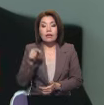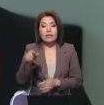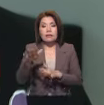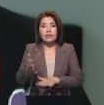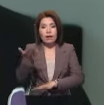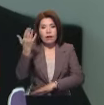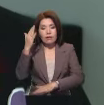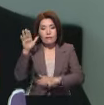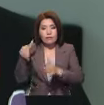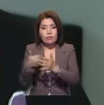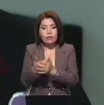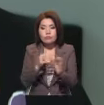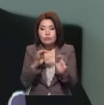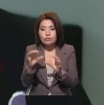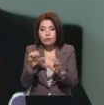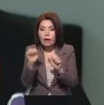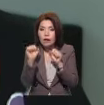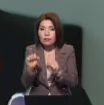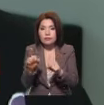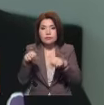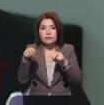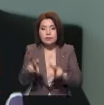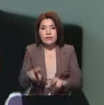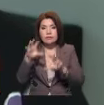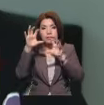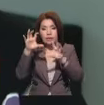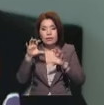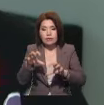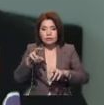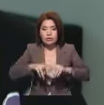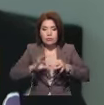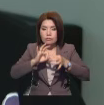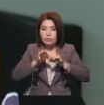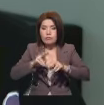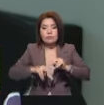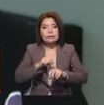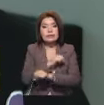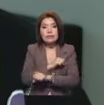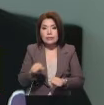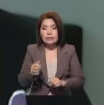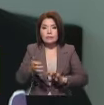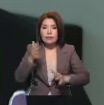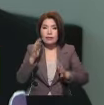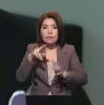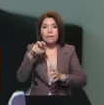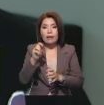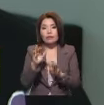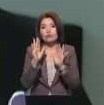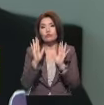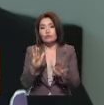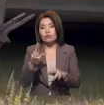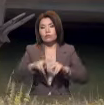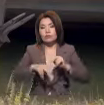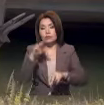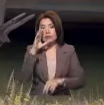бұрыннан аса қорғауды қажет ететін аймаққа жатады. Заңнамада ол жерге күрделі құрылыс жүргізуге болмайды. Саябақ секілді нысандар ғана салуға рұқсат